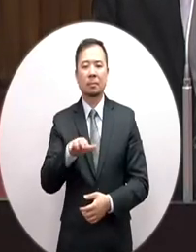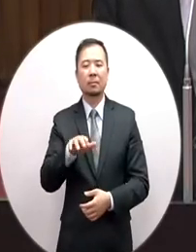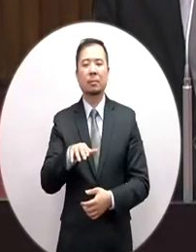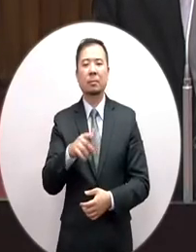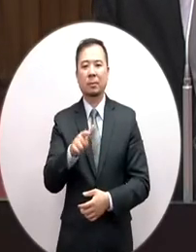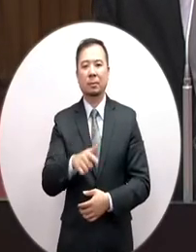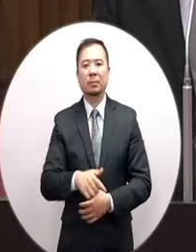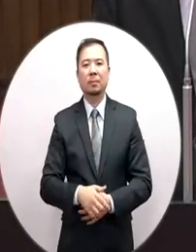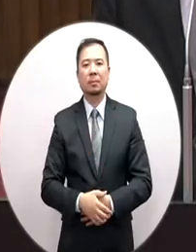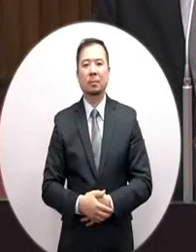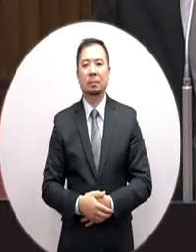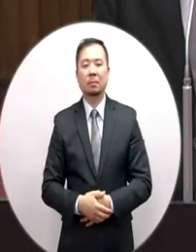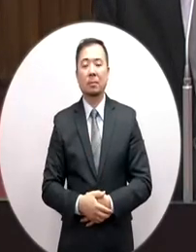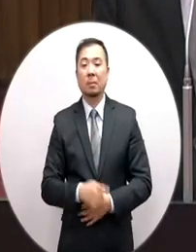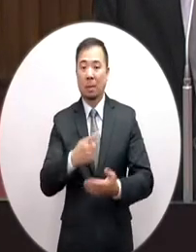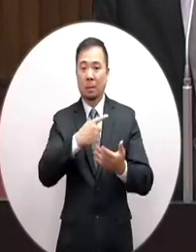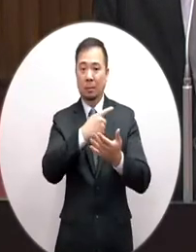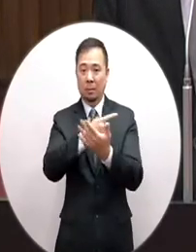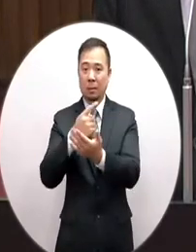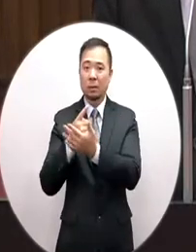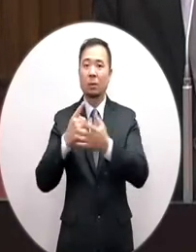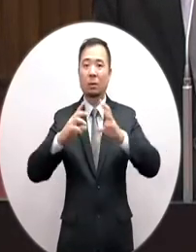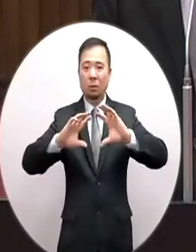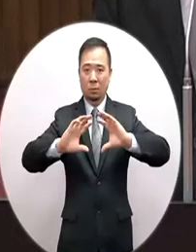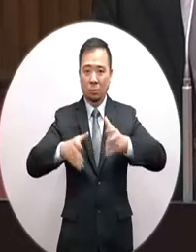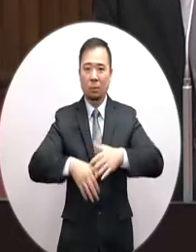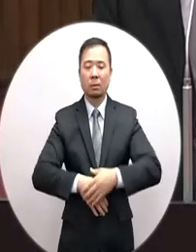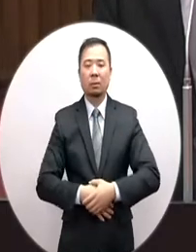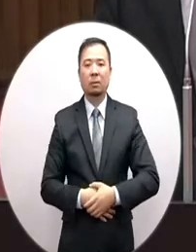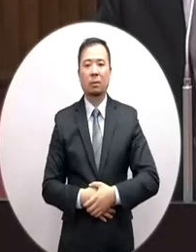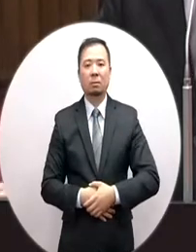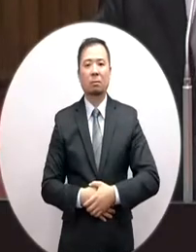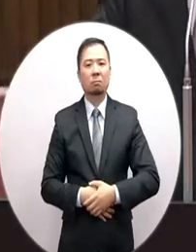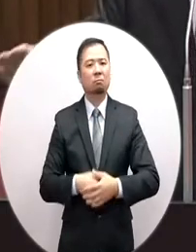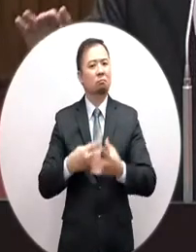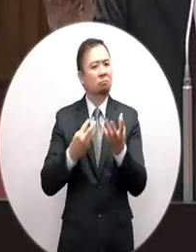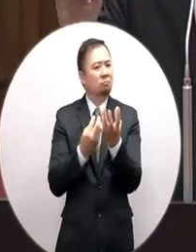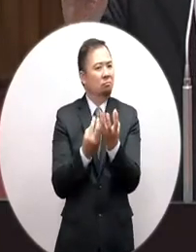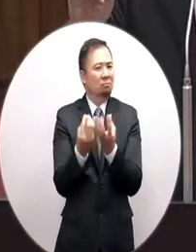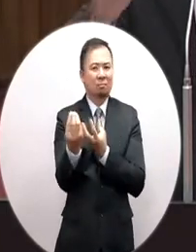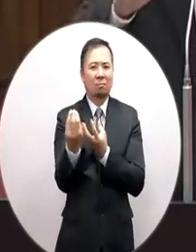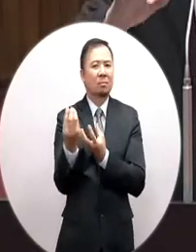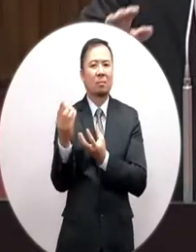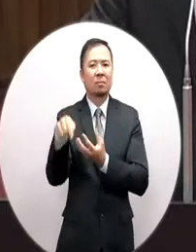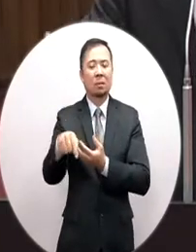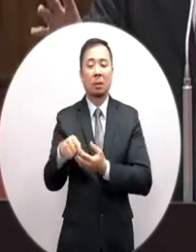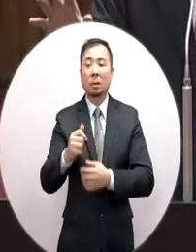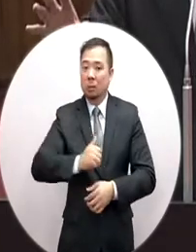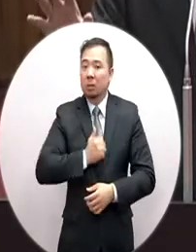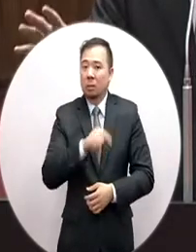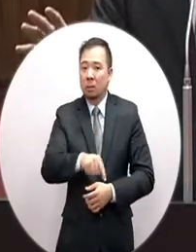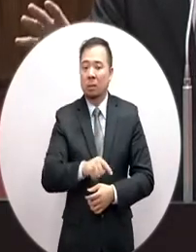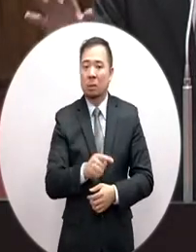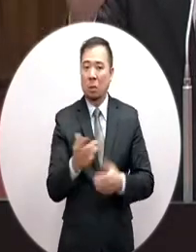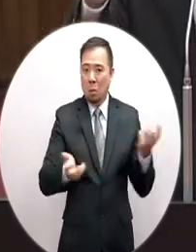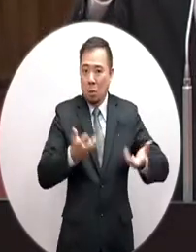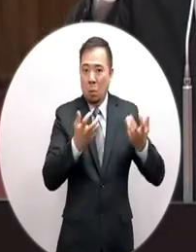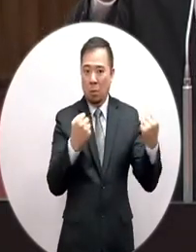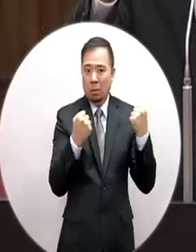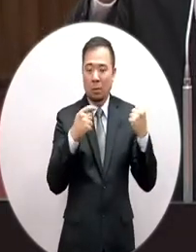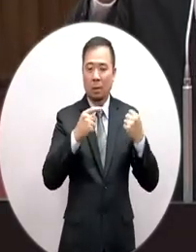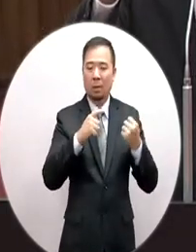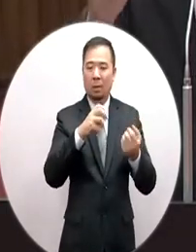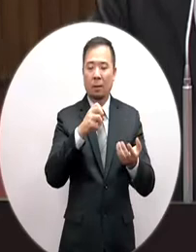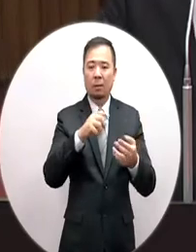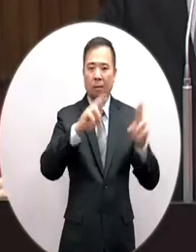哎。 各国其实只有少数国家了，否则其实火力发电里面的燃煤发电其中